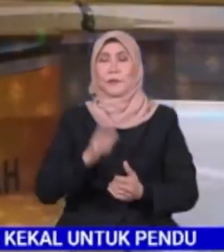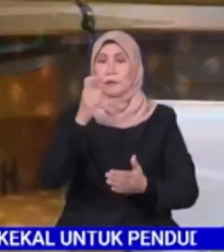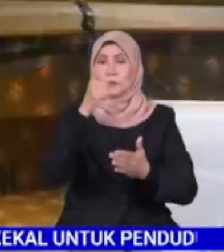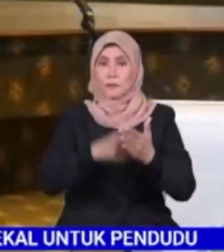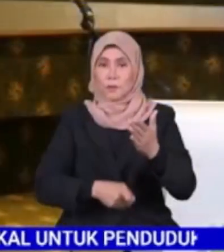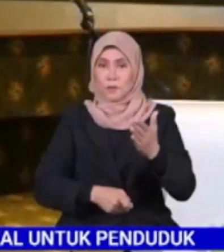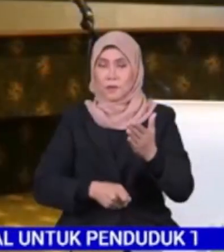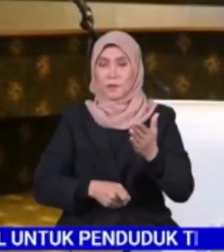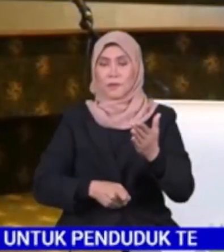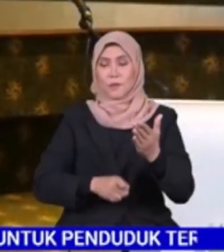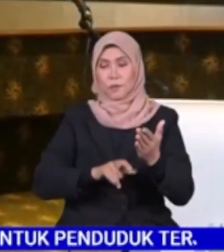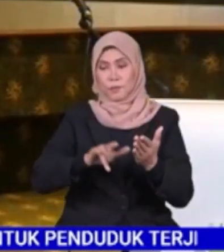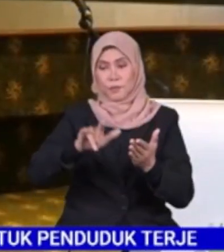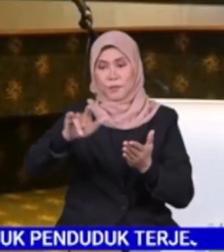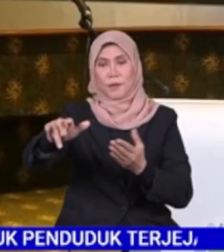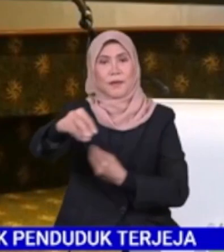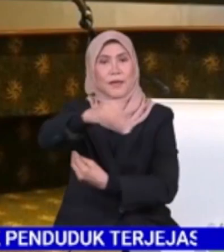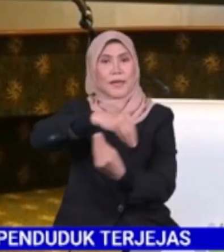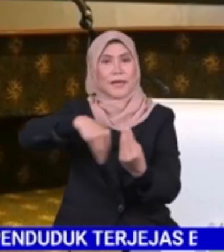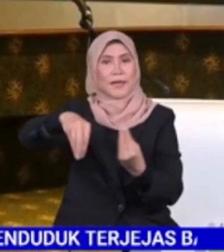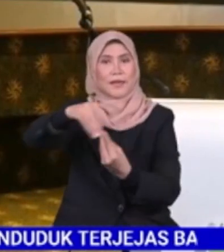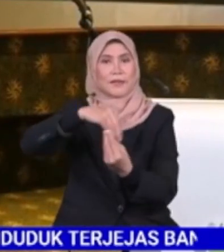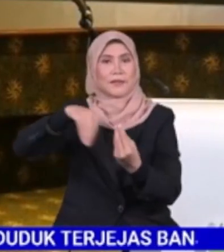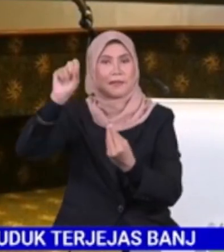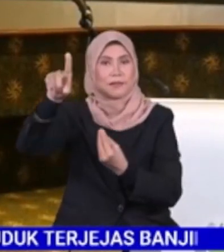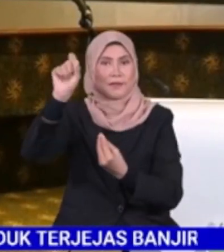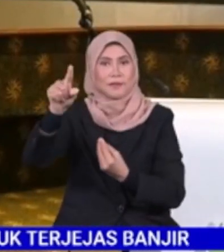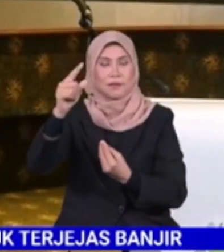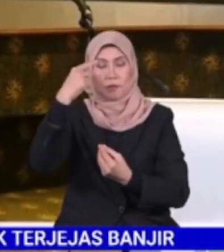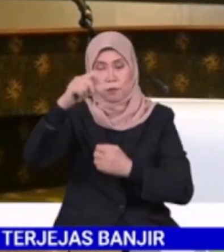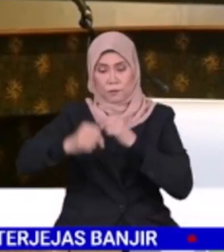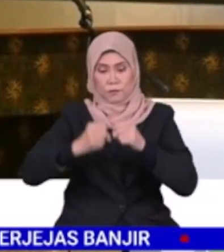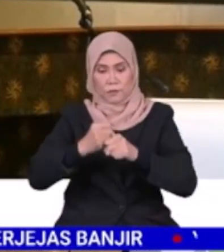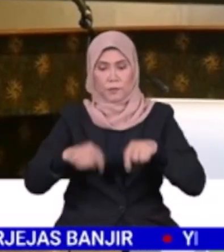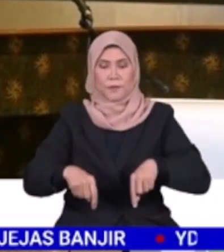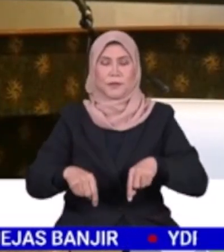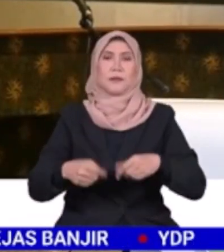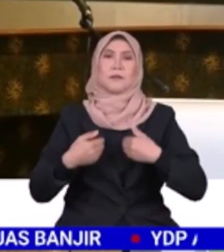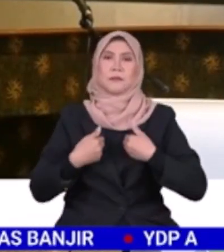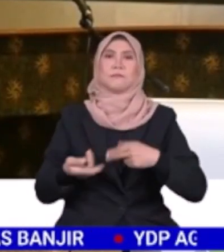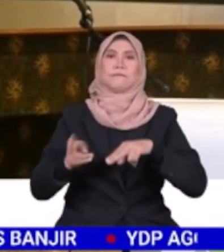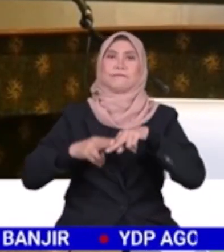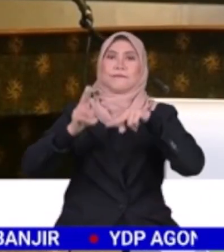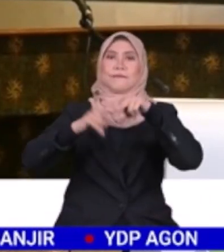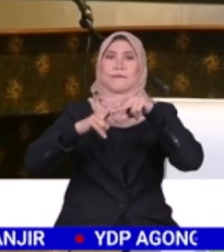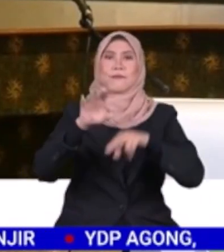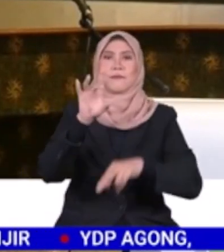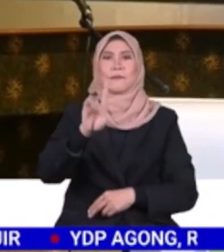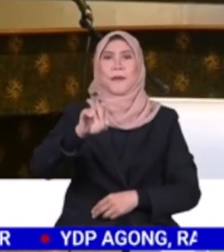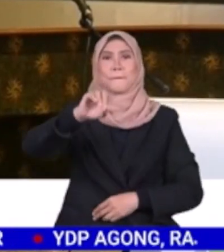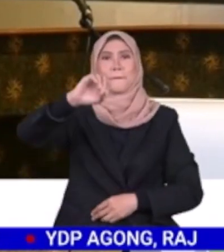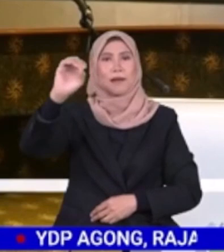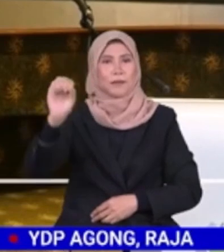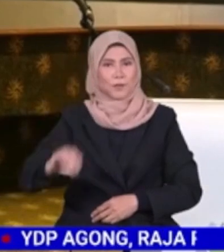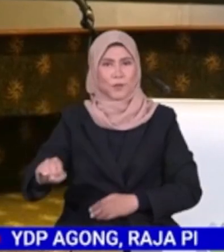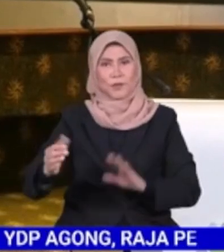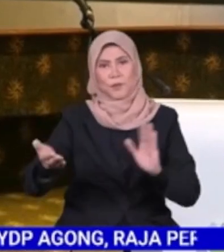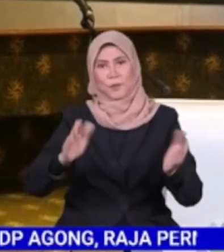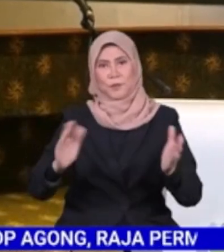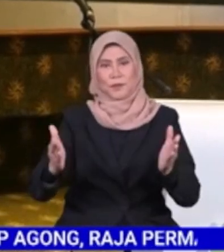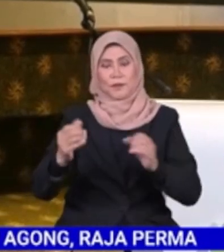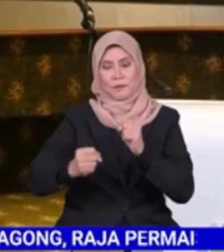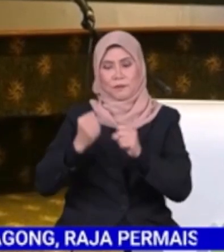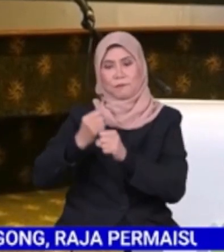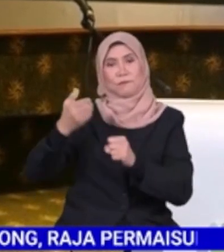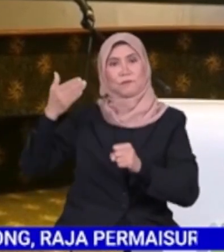menyempurnakan ibadah haji secara muasasa untuk tahun ini terdapat pada peningkatan 800 berbanding tahun